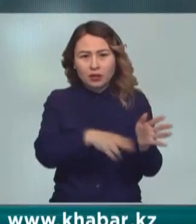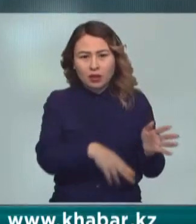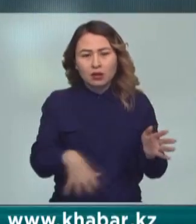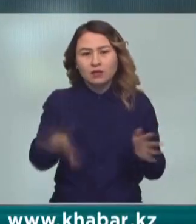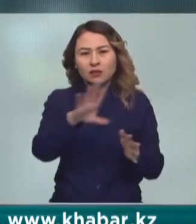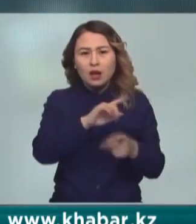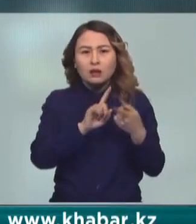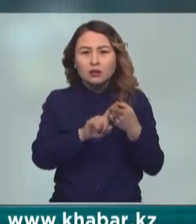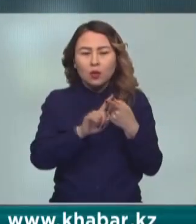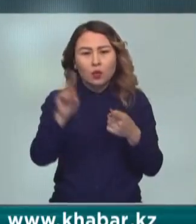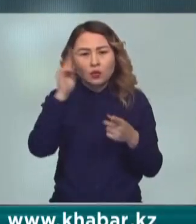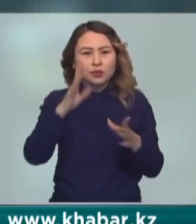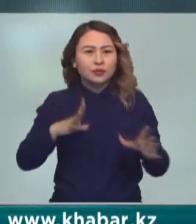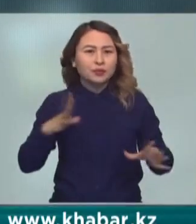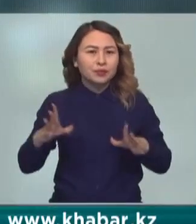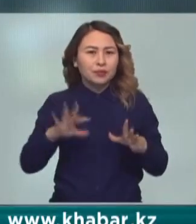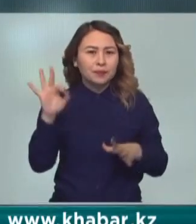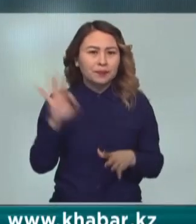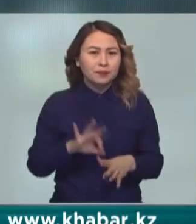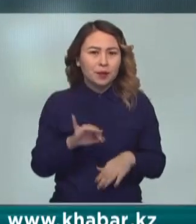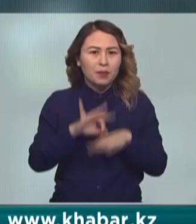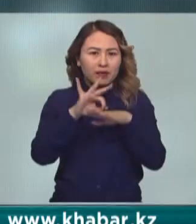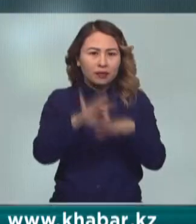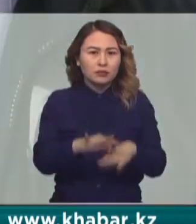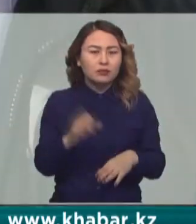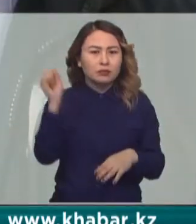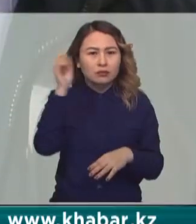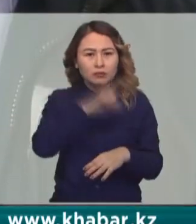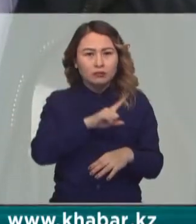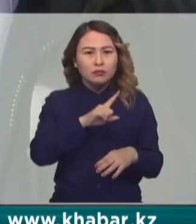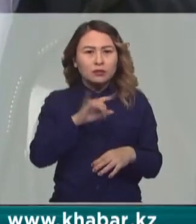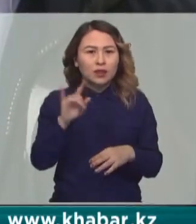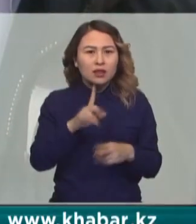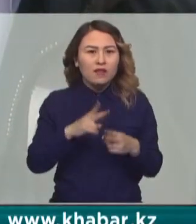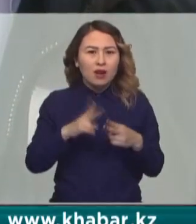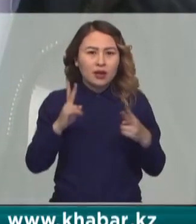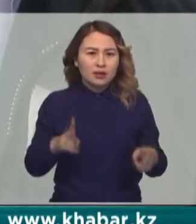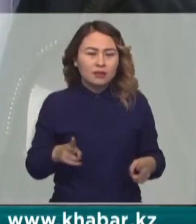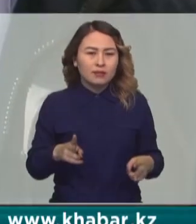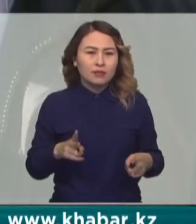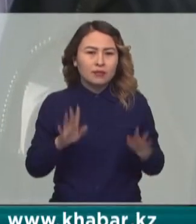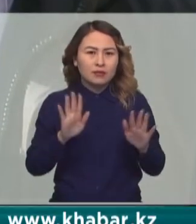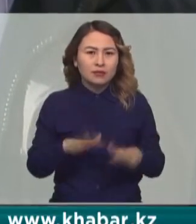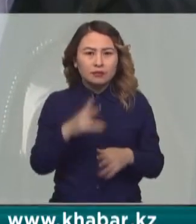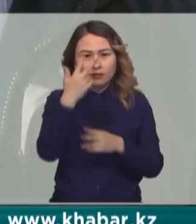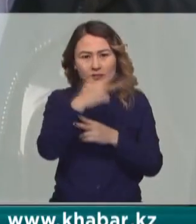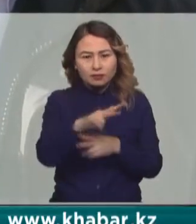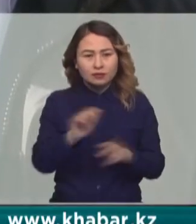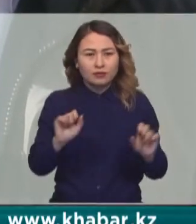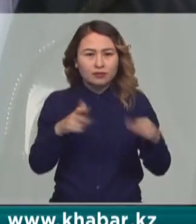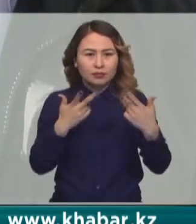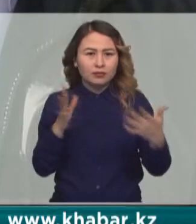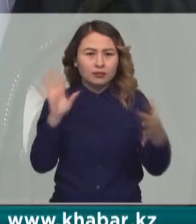вокзалында жұқпалы індетке қарсы оқу-жаттығу жиынын өткізіп жатыр. Дәл қазір әріптесім Нұрбек Байбосын теміржол бекетінен бізбен